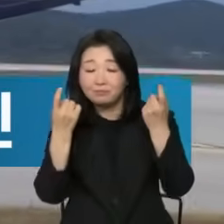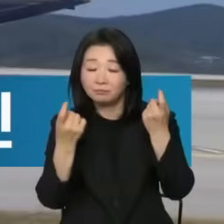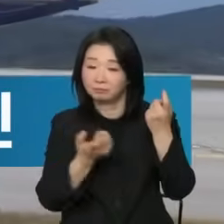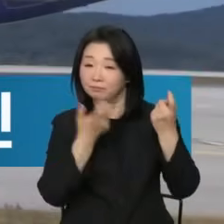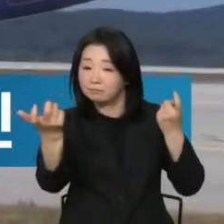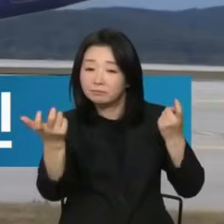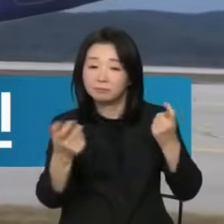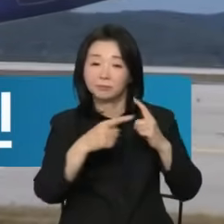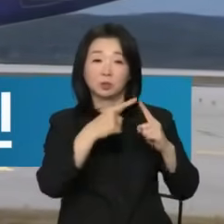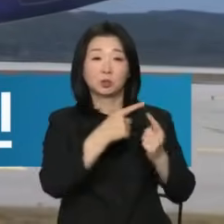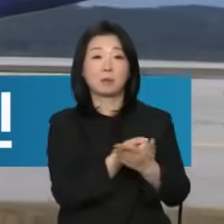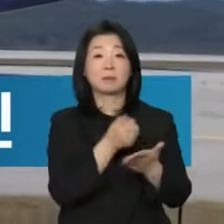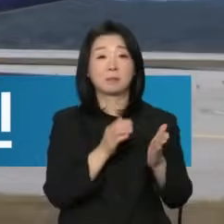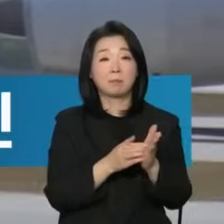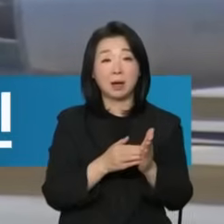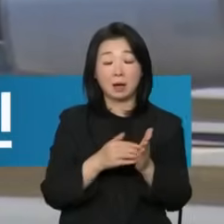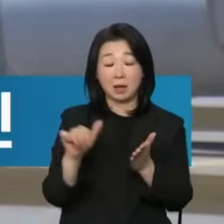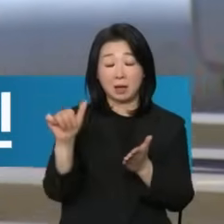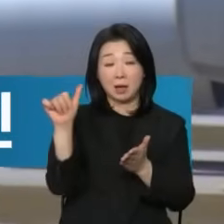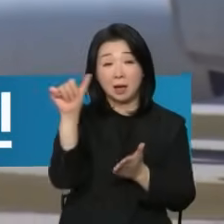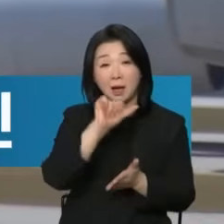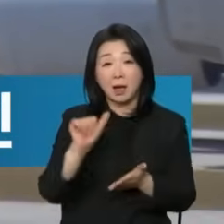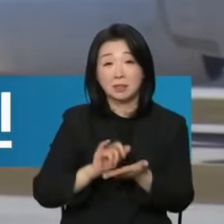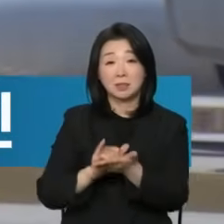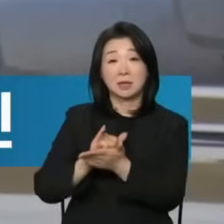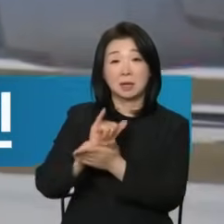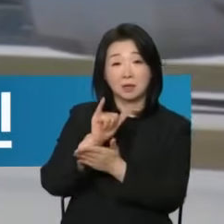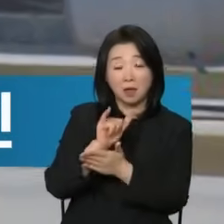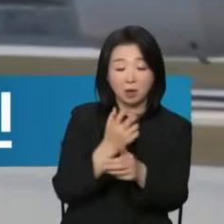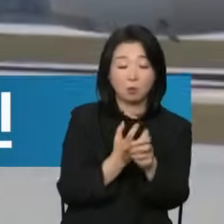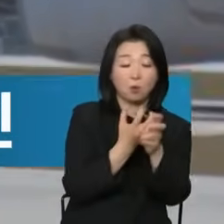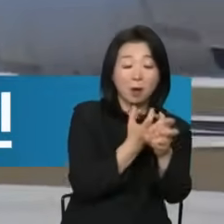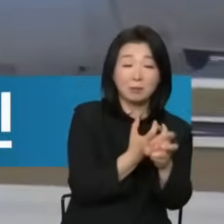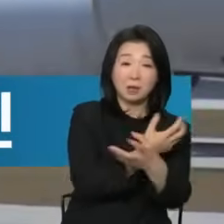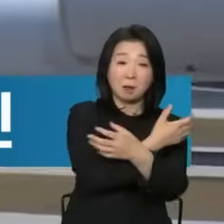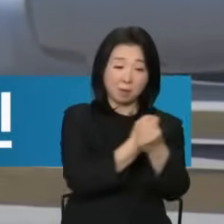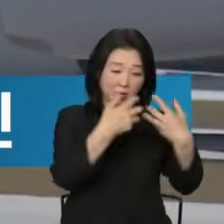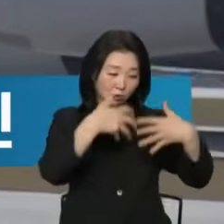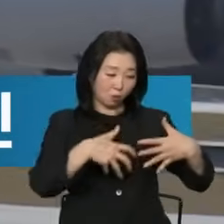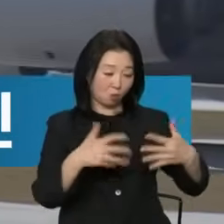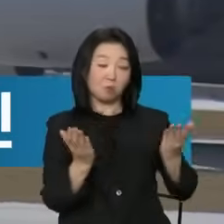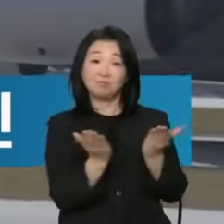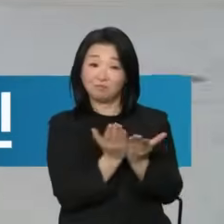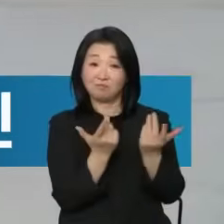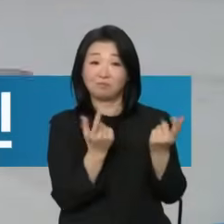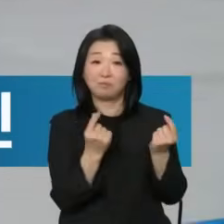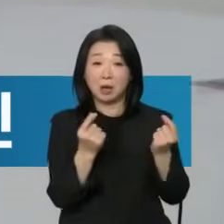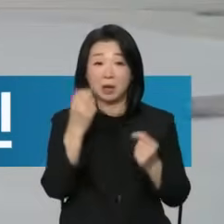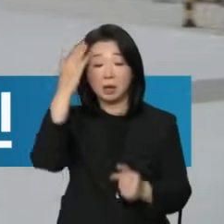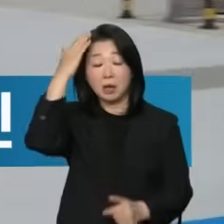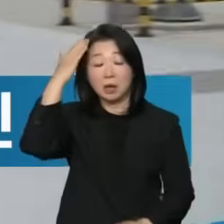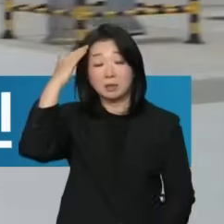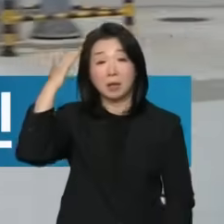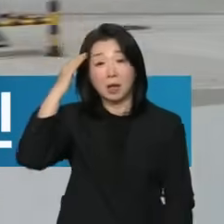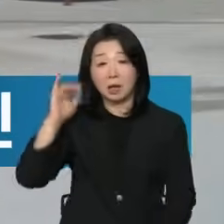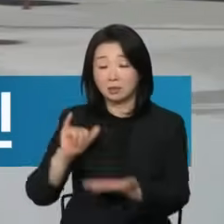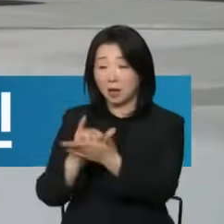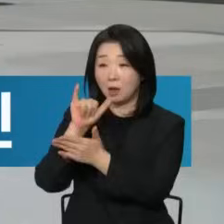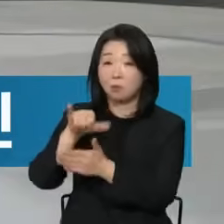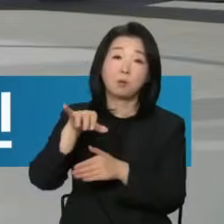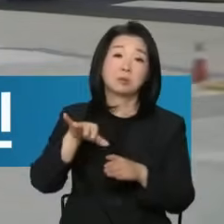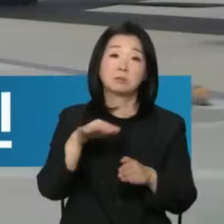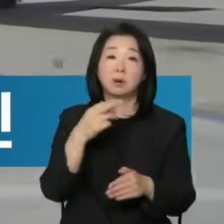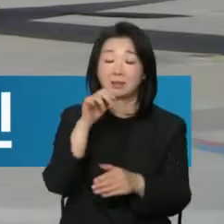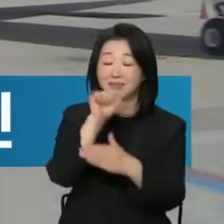이어 아시아나항공 화물사업 매각 조건을 충족했다고 판단한 겁니다. 대한항공은 이번 최종 승인 내용을 미국